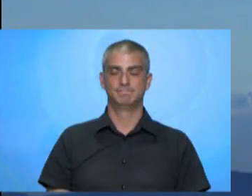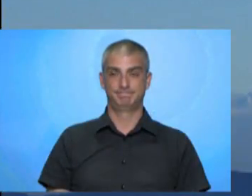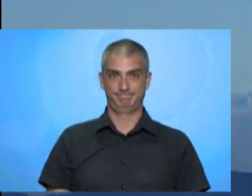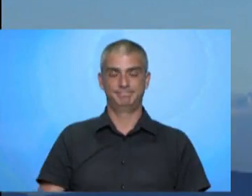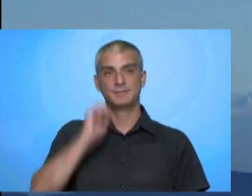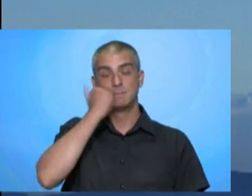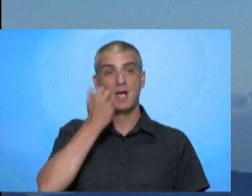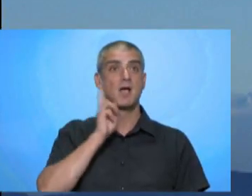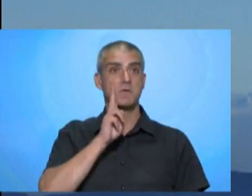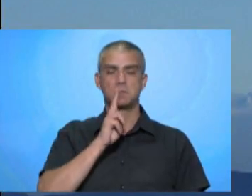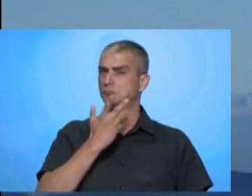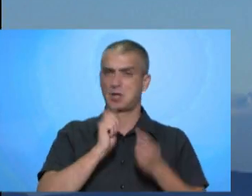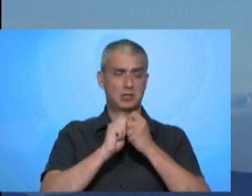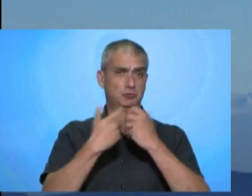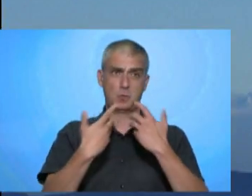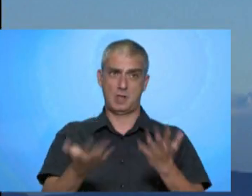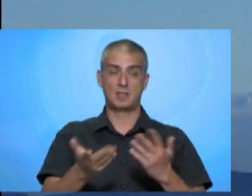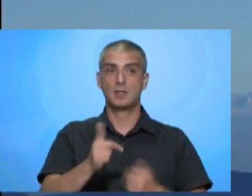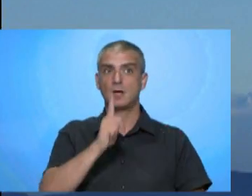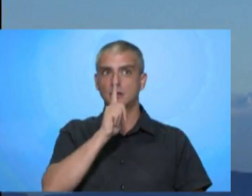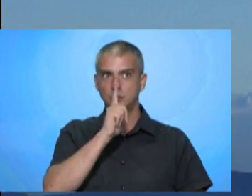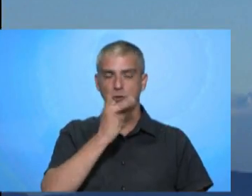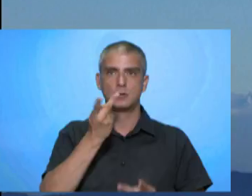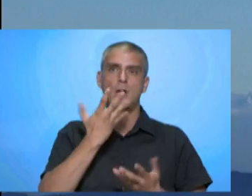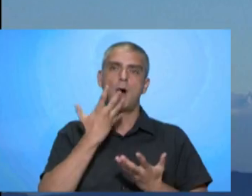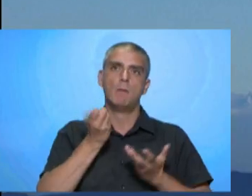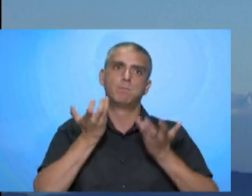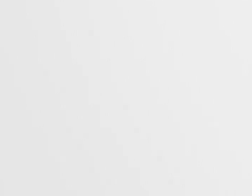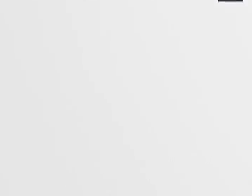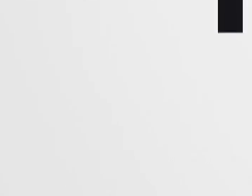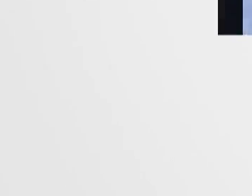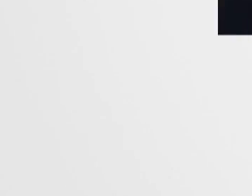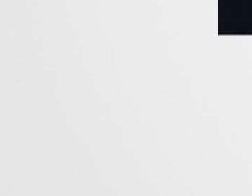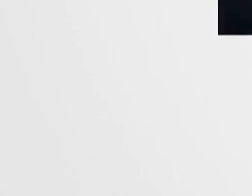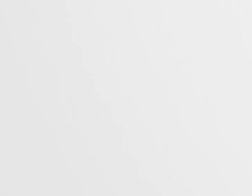מחר ובשישי לא צפוי שינוי ניכר, בראשון הכבדה בעומס החום.